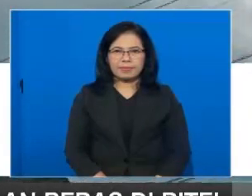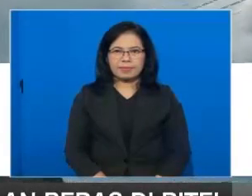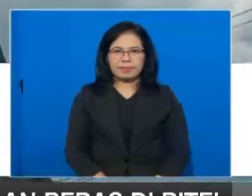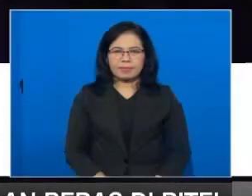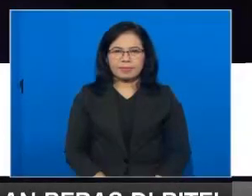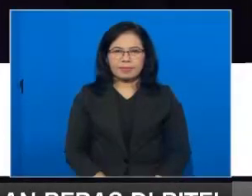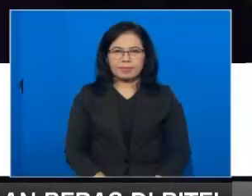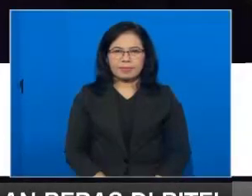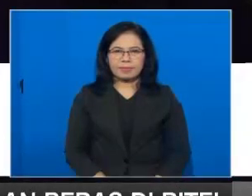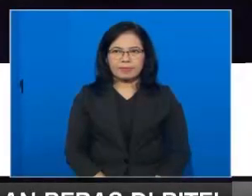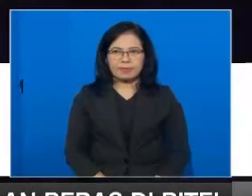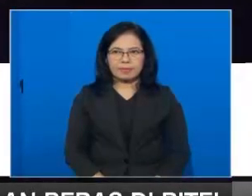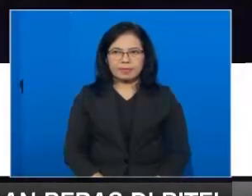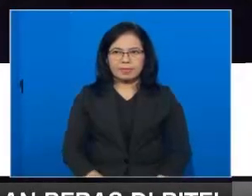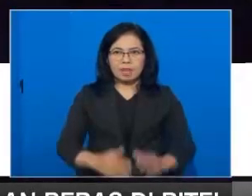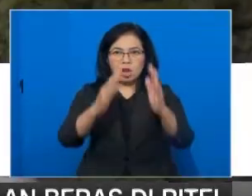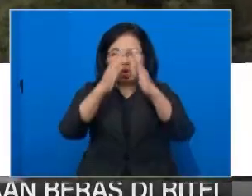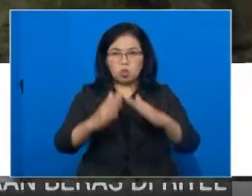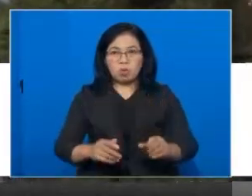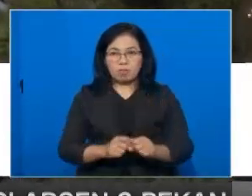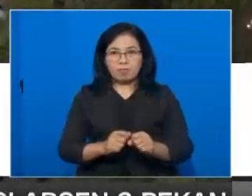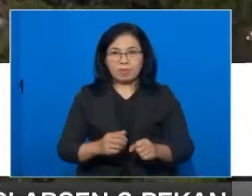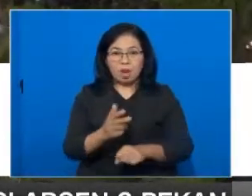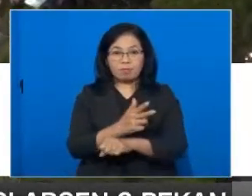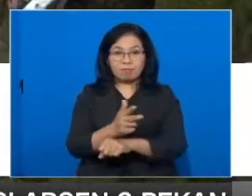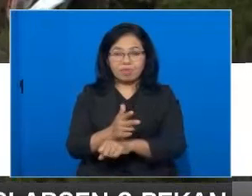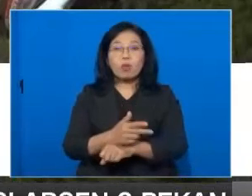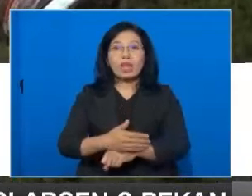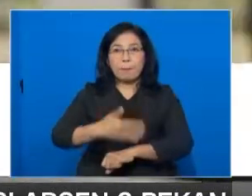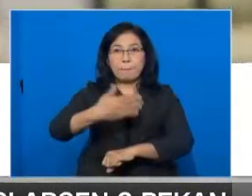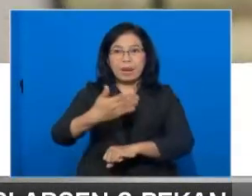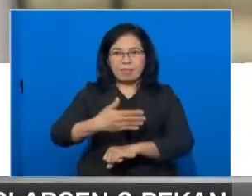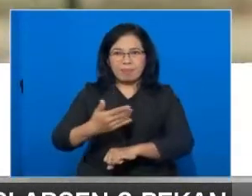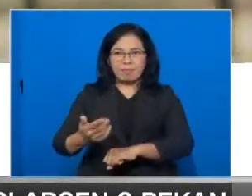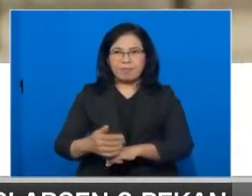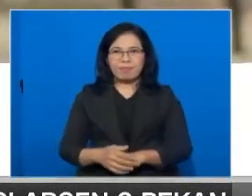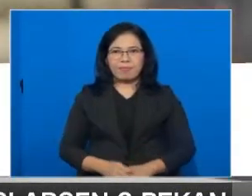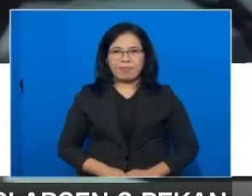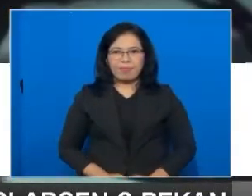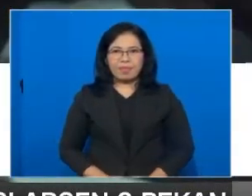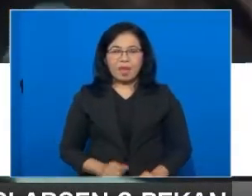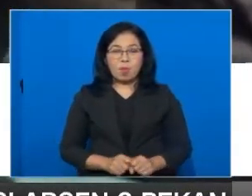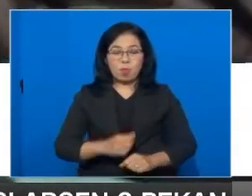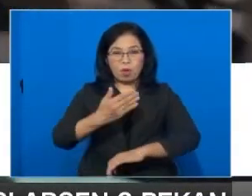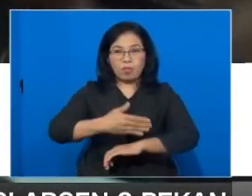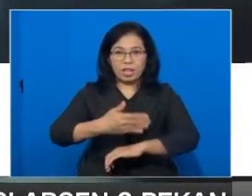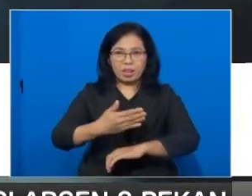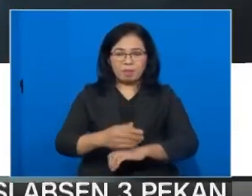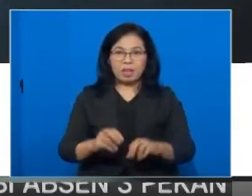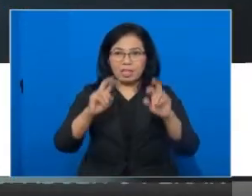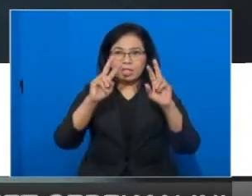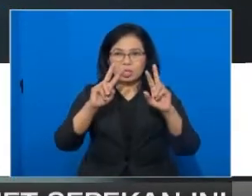tersinggung rumah produksi Watchdog berkolaborasi dengan Sejumlah organisasi masyarakat sipil merilis film dokumenter berjudul